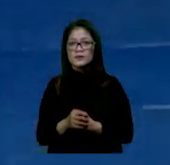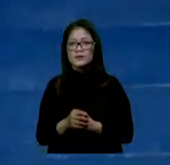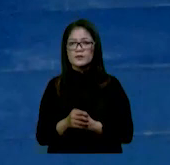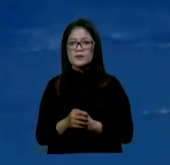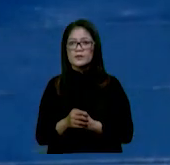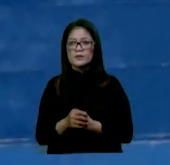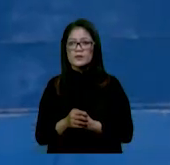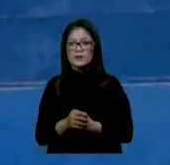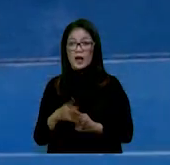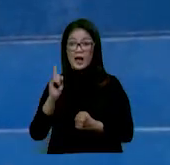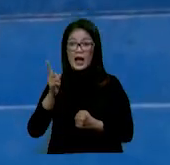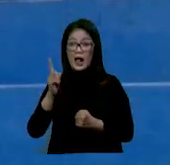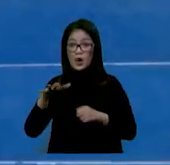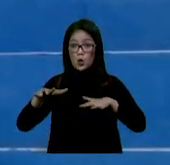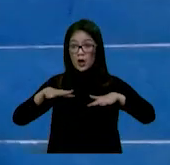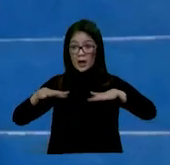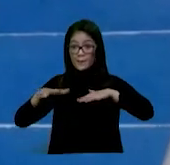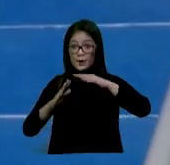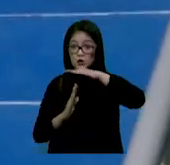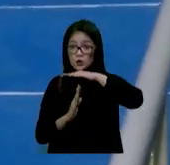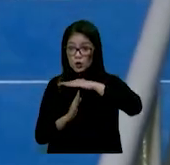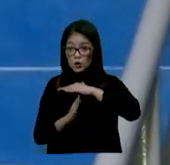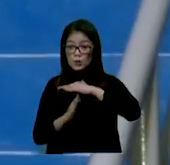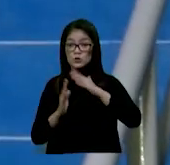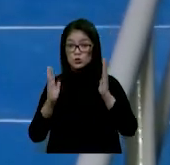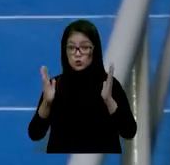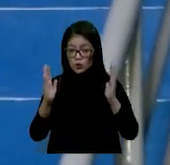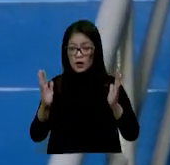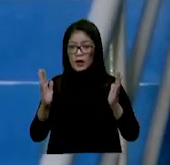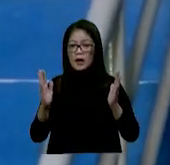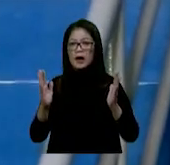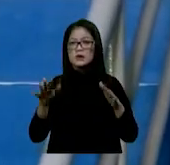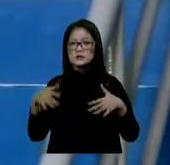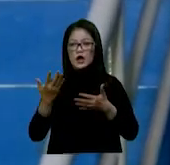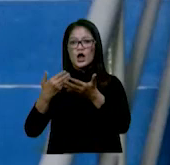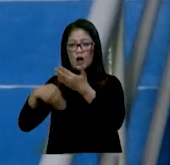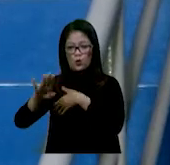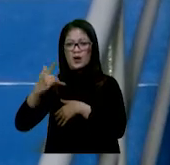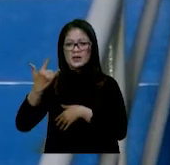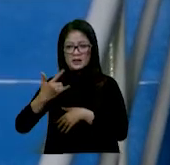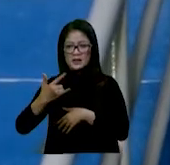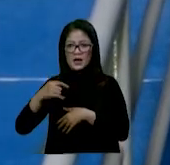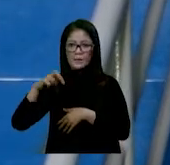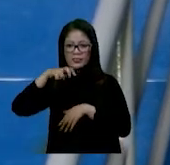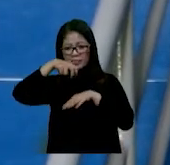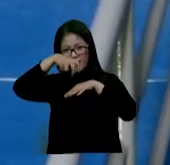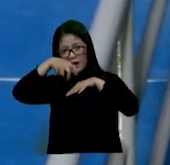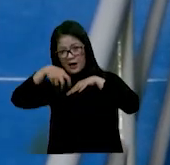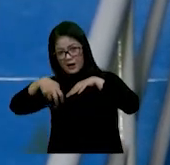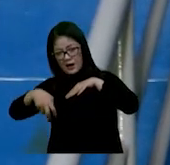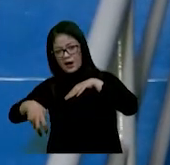Dan biasa jika gempa sudah mulai berhenti, segera evakuasikan diri Anda keluar dari gedung dengan menggunakan tangga darurat dan bukan lift.